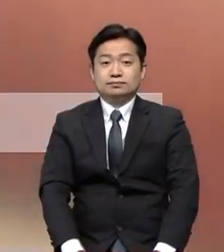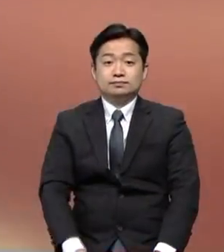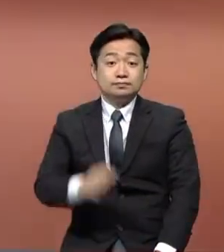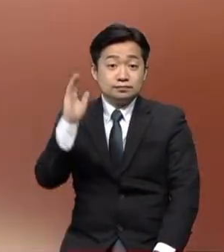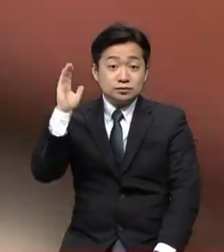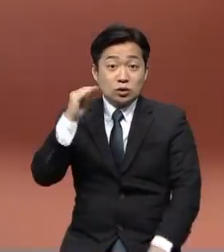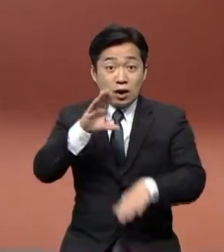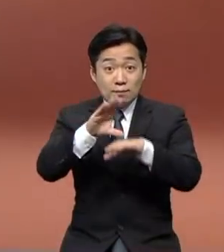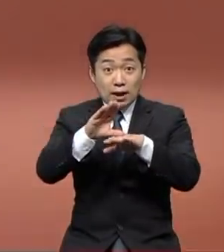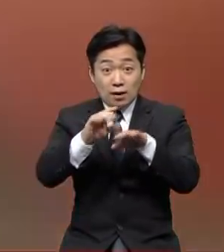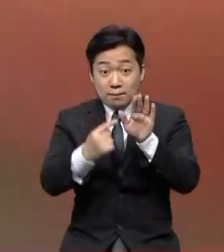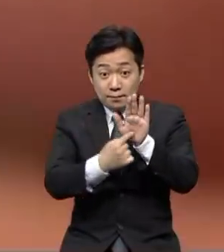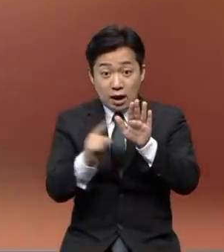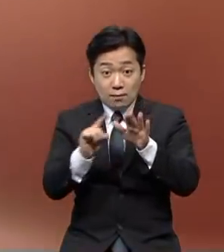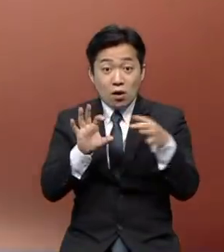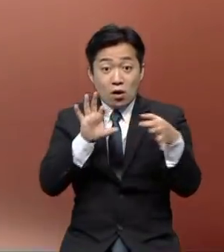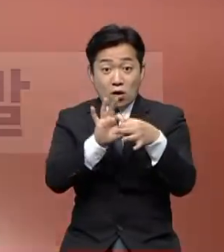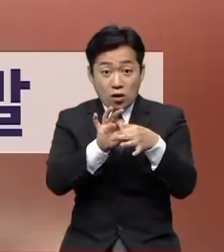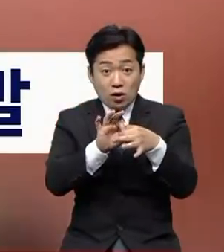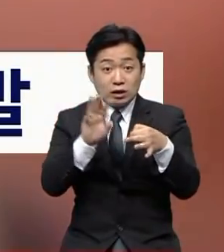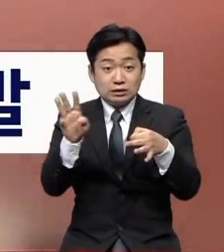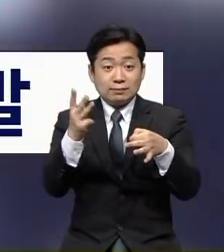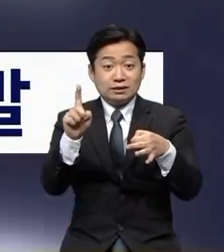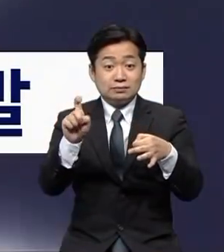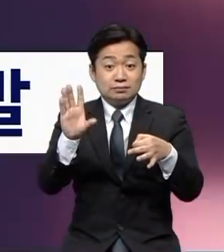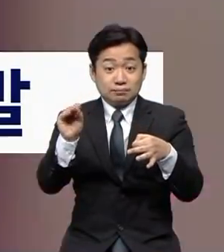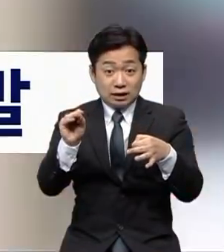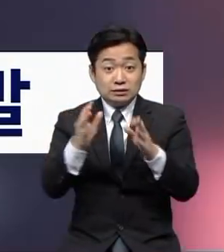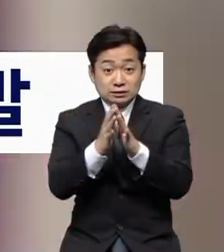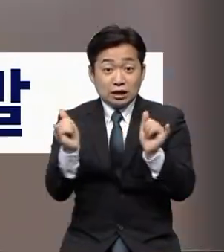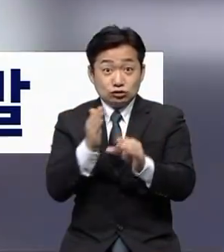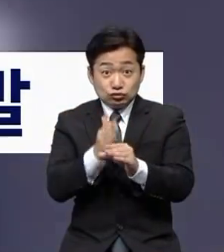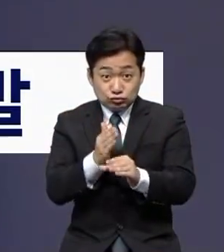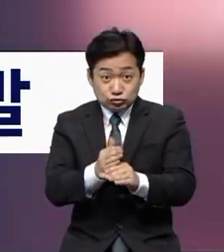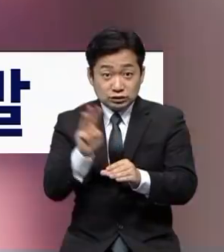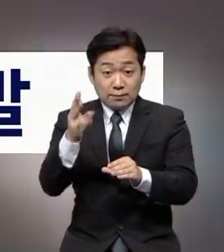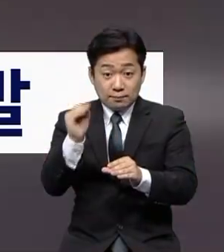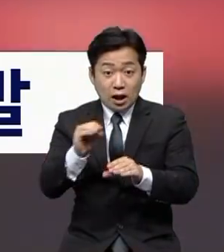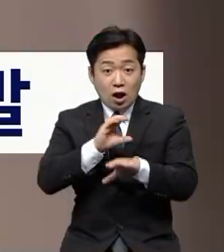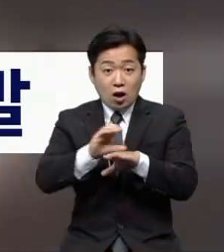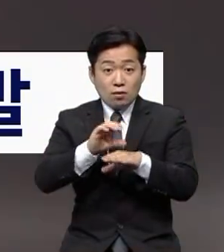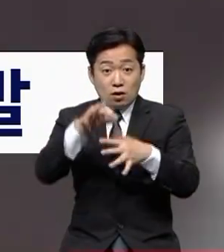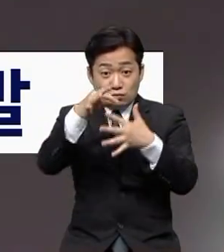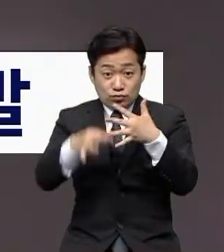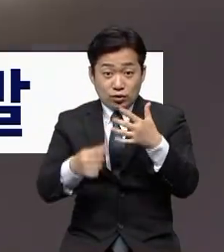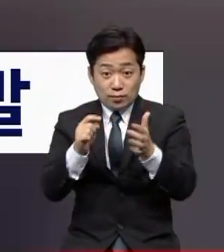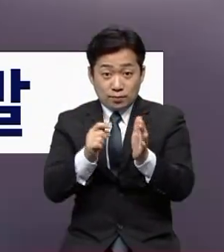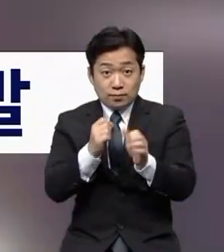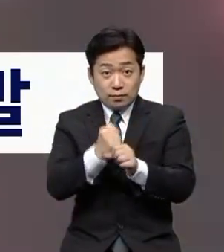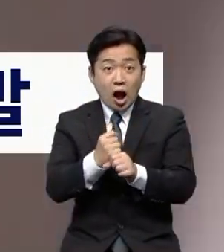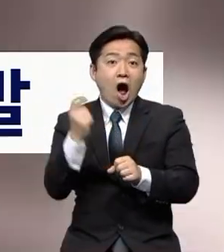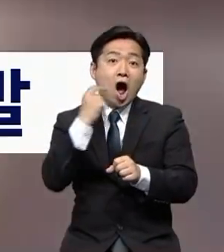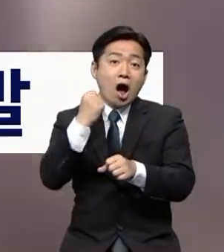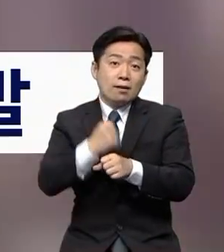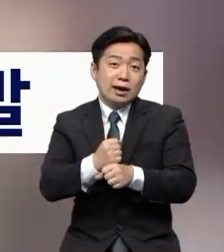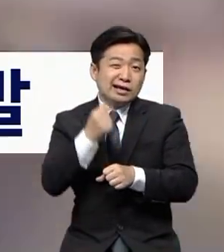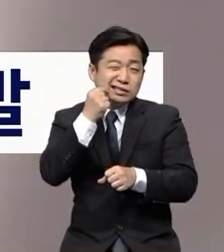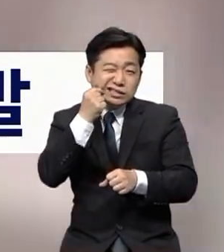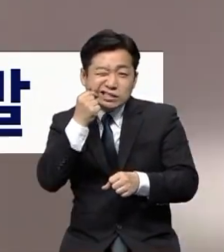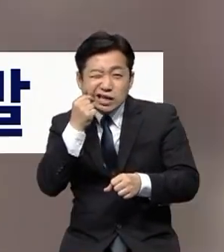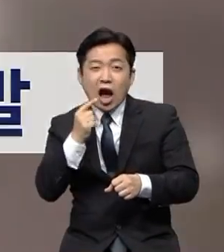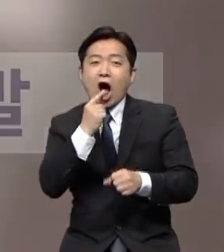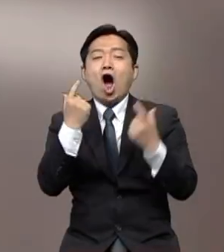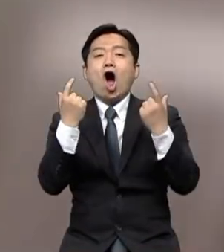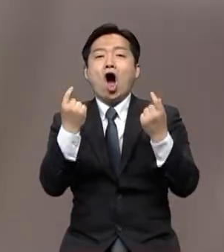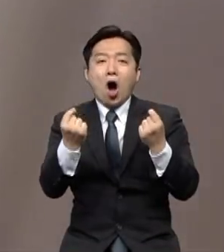최근 한 생방송에선 접속자 311만 명 가운데 300만 명을 컴퓨터 프로그램을 통해 가짜로 만들어 인기 있는 양